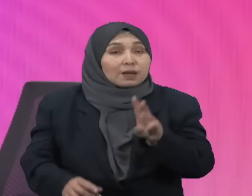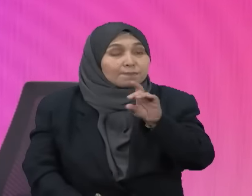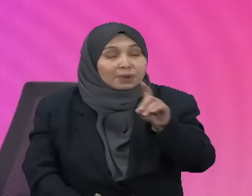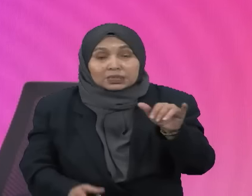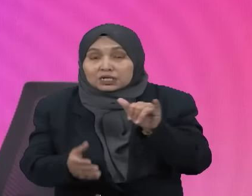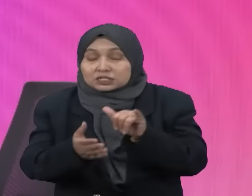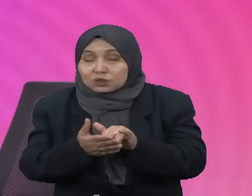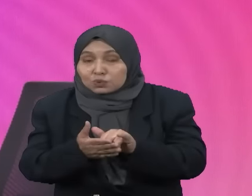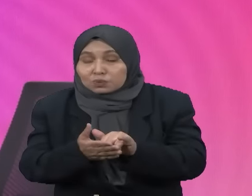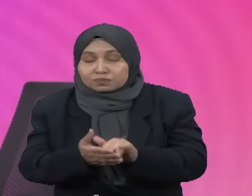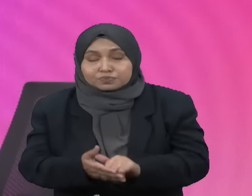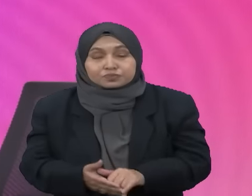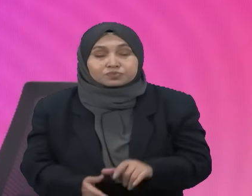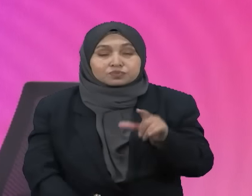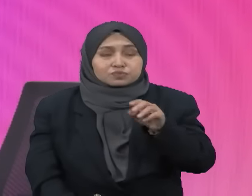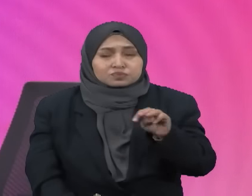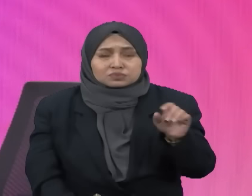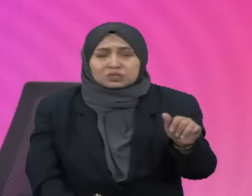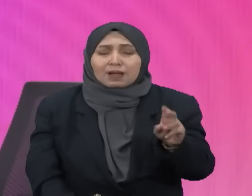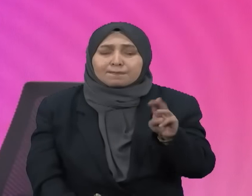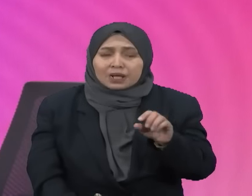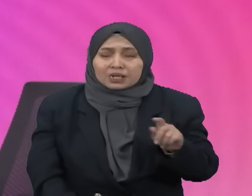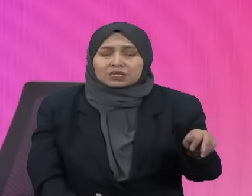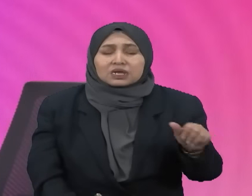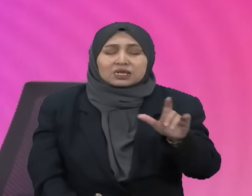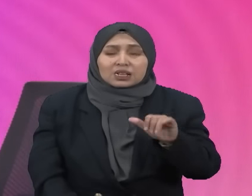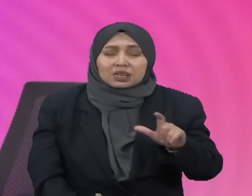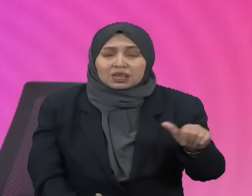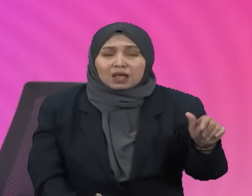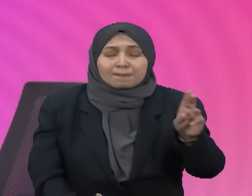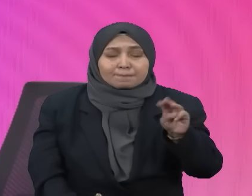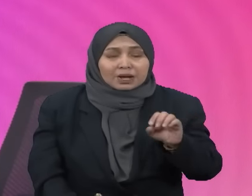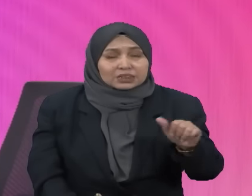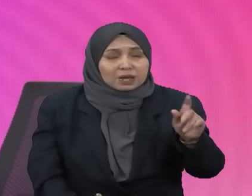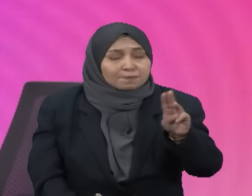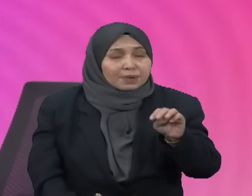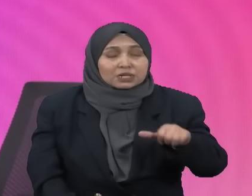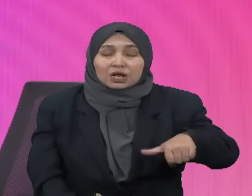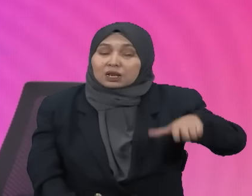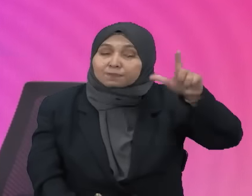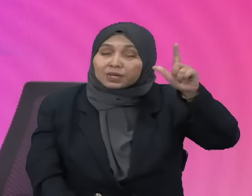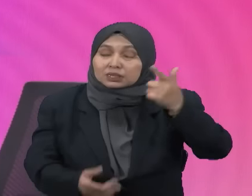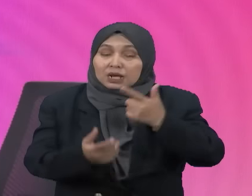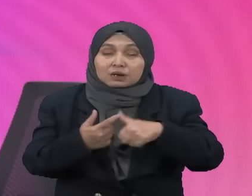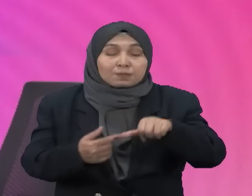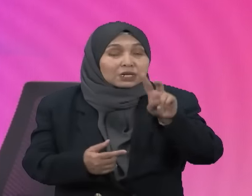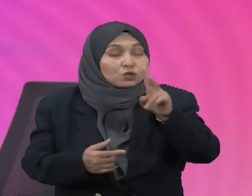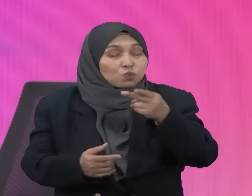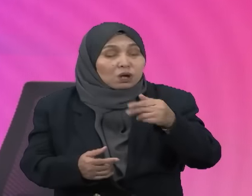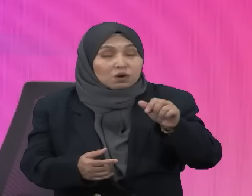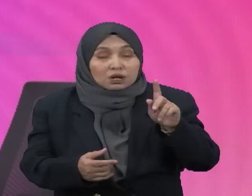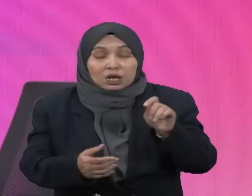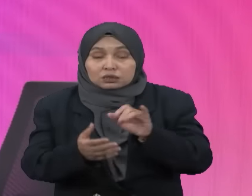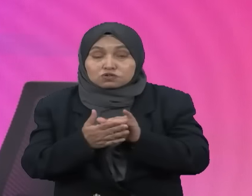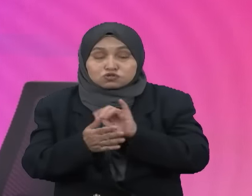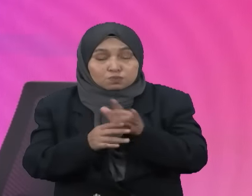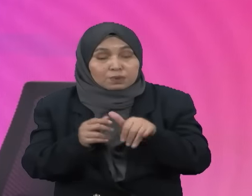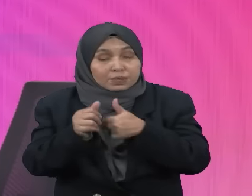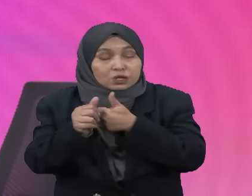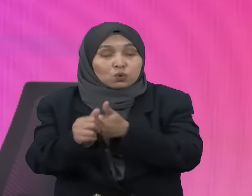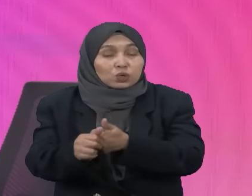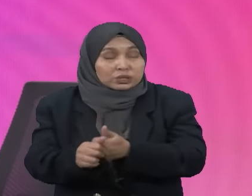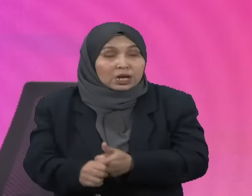situ, qaumihi mat lagi, illa atau mak yang semua mak yang lebih daripada dua harakat belaka tu, yang mengikut riwayat kita